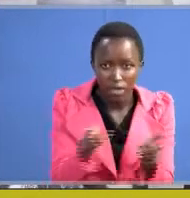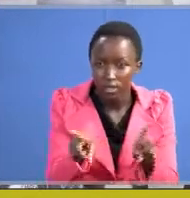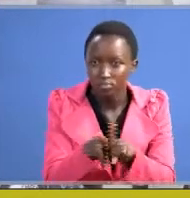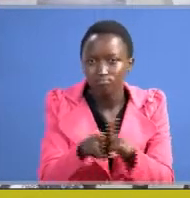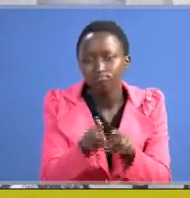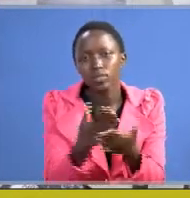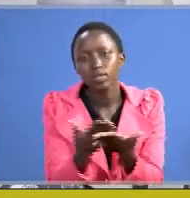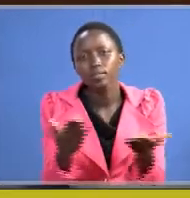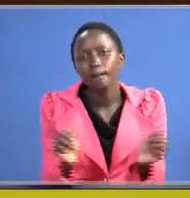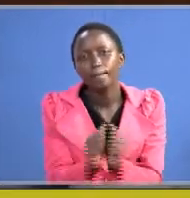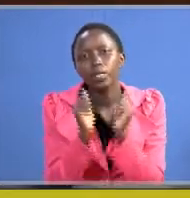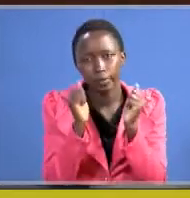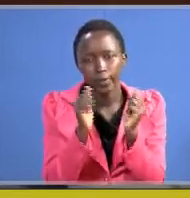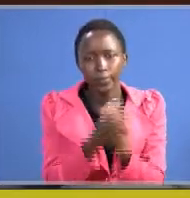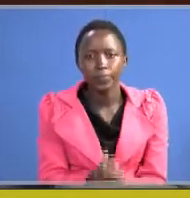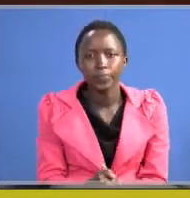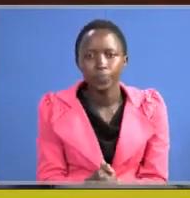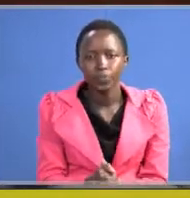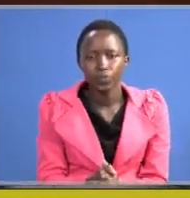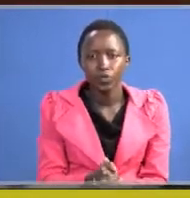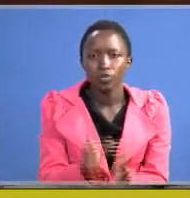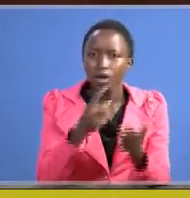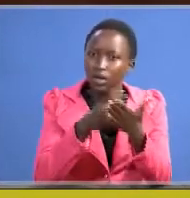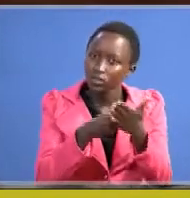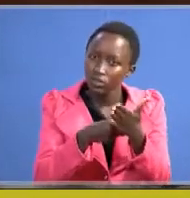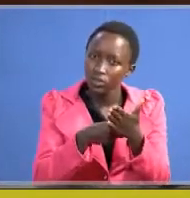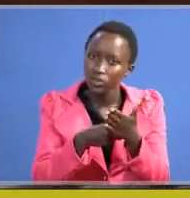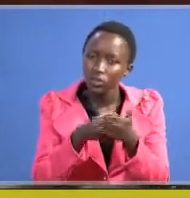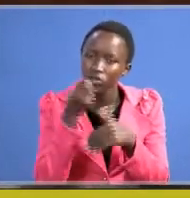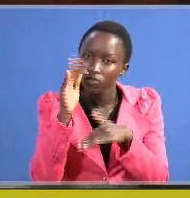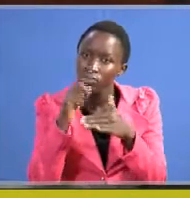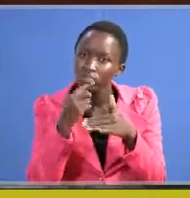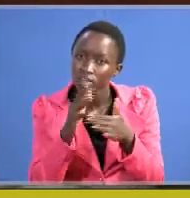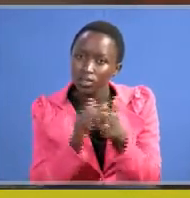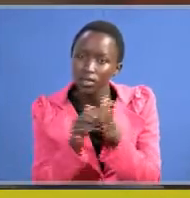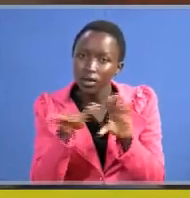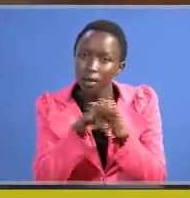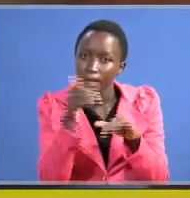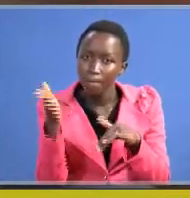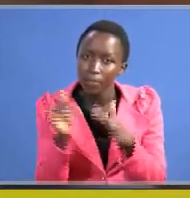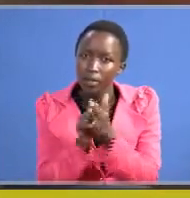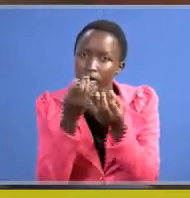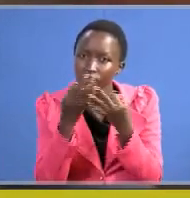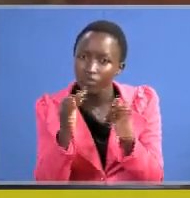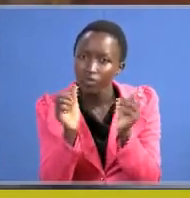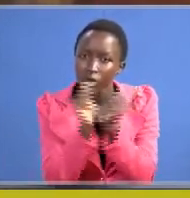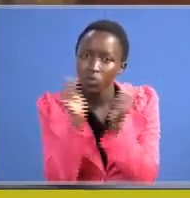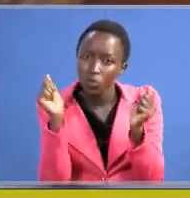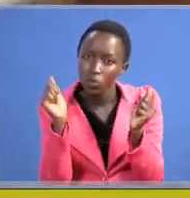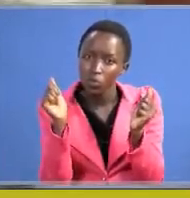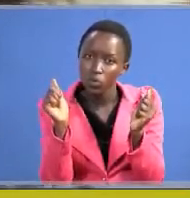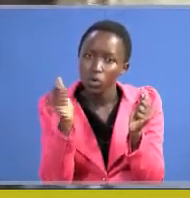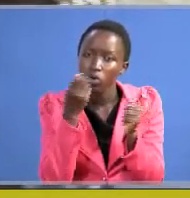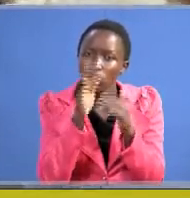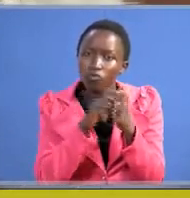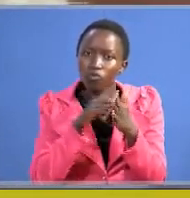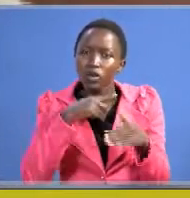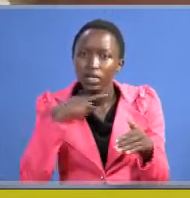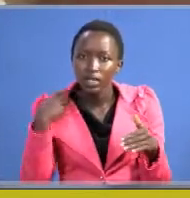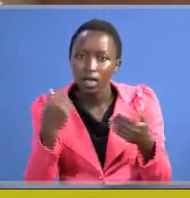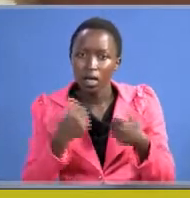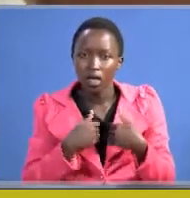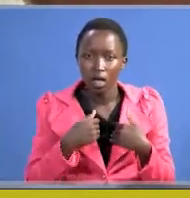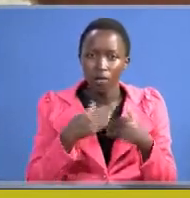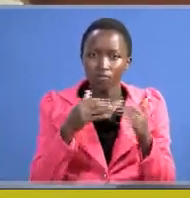haya kutokea. Upande wa mashtaka ulipendekeza kuwa mbunge huyo asiachiliwe kwa dhamana, kwani ana kesi moja tayari ya mauaji